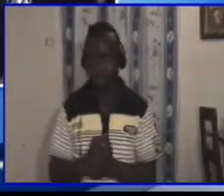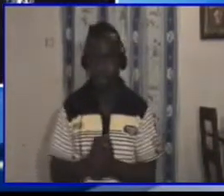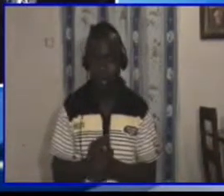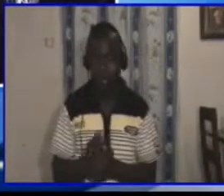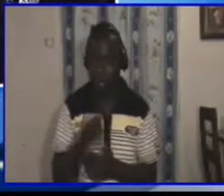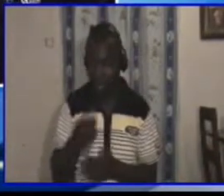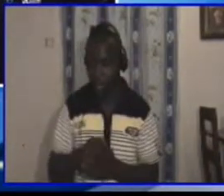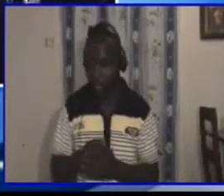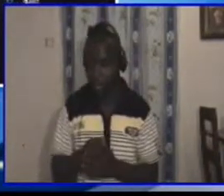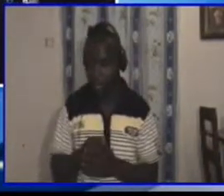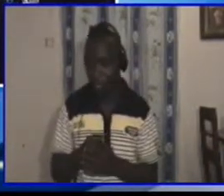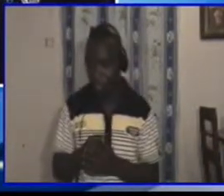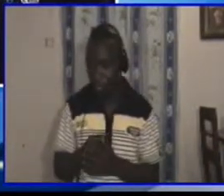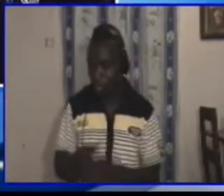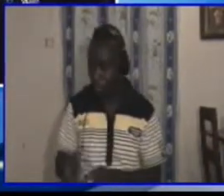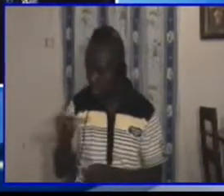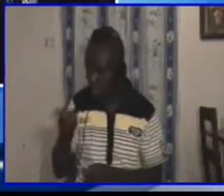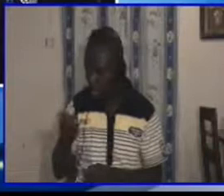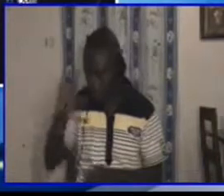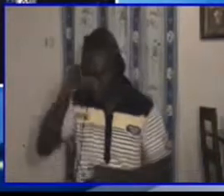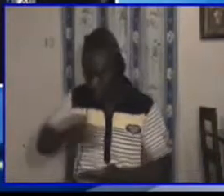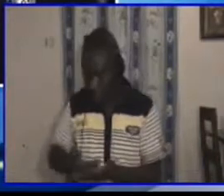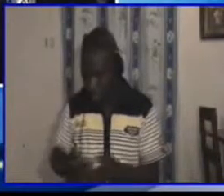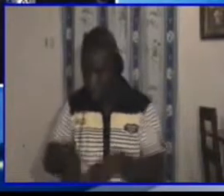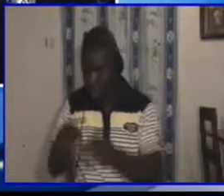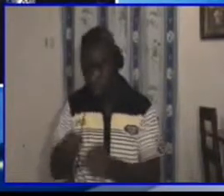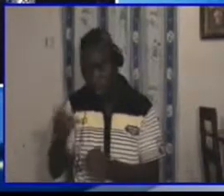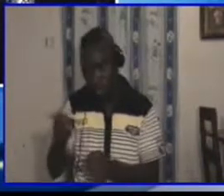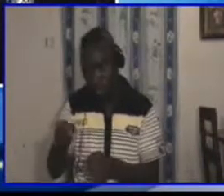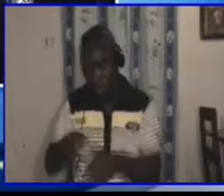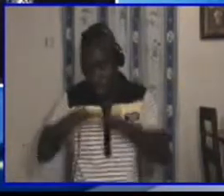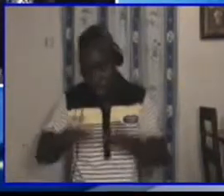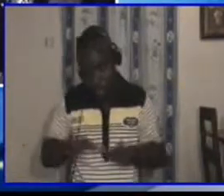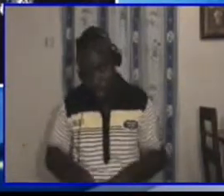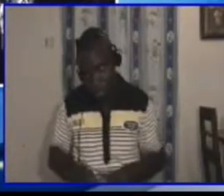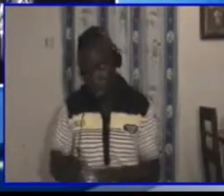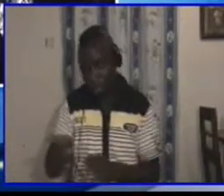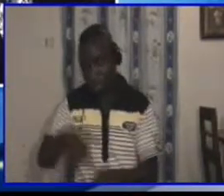e dicono che il padre ha parlato al figlio